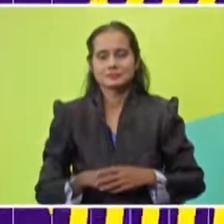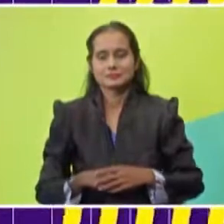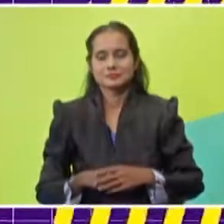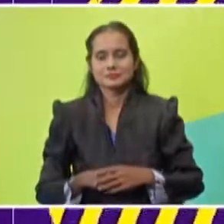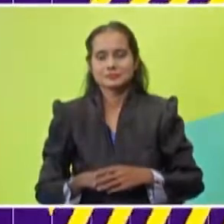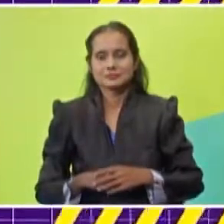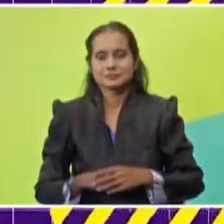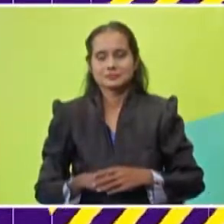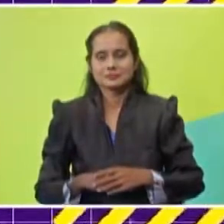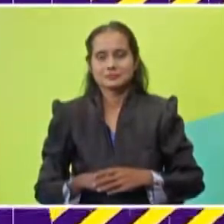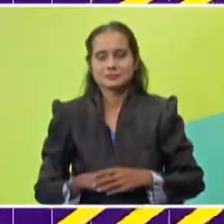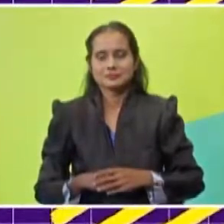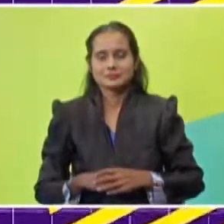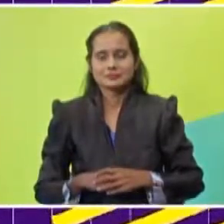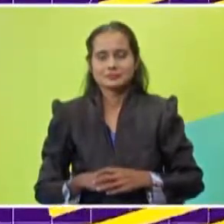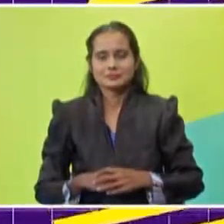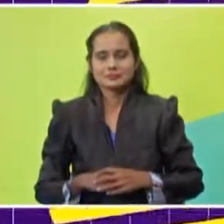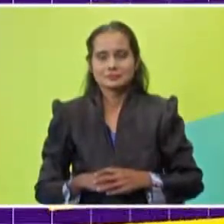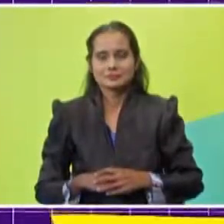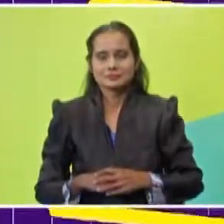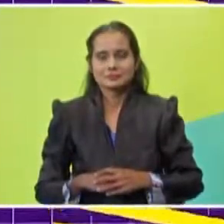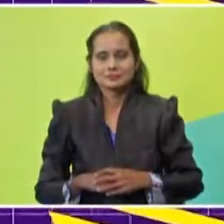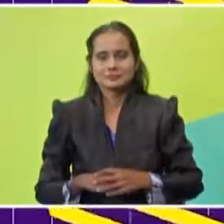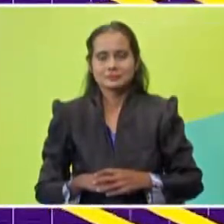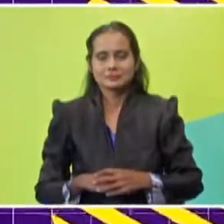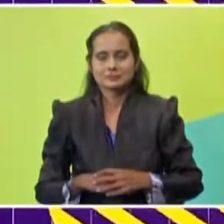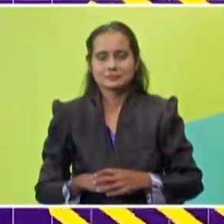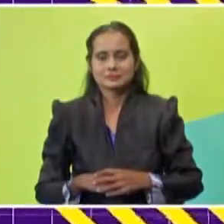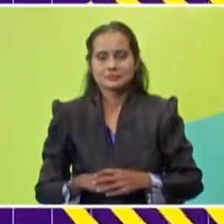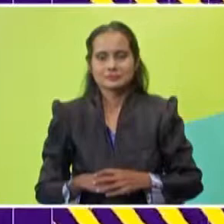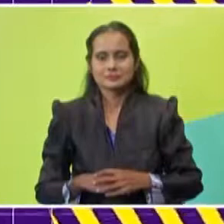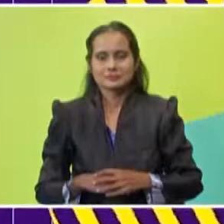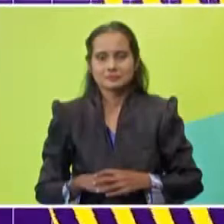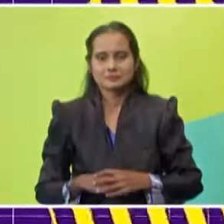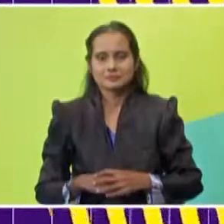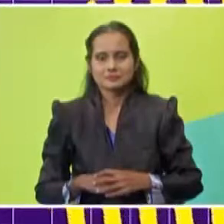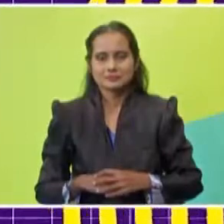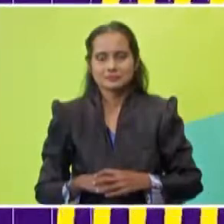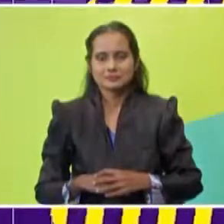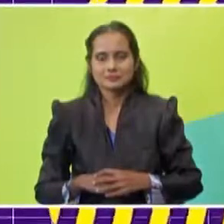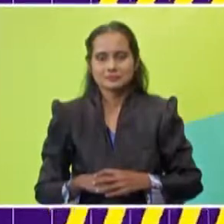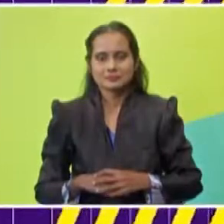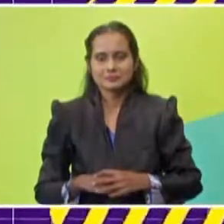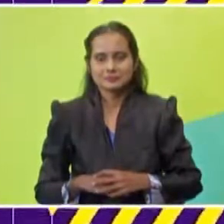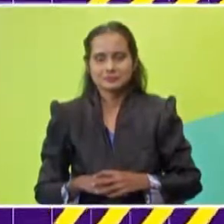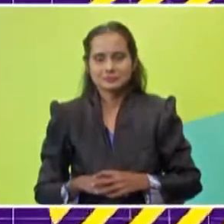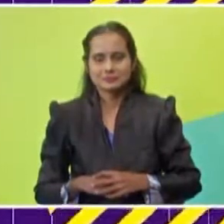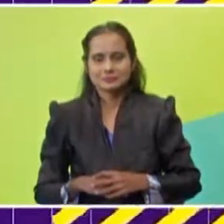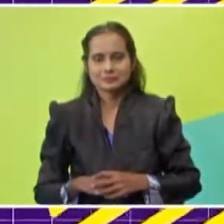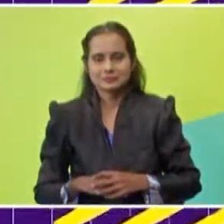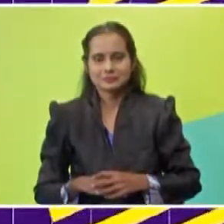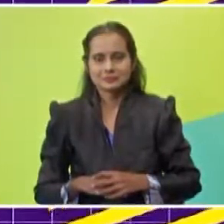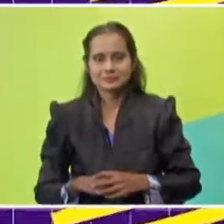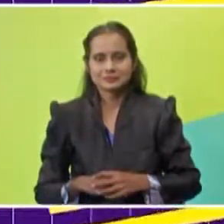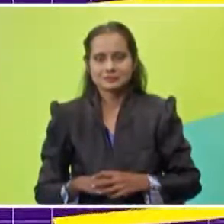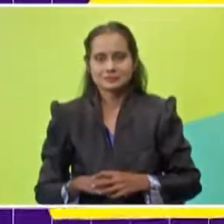pantun cekgu a b itu Ayah yang punya 16.0 jawabannya itu Oh oke